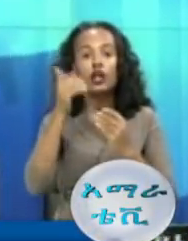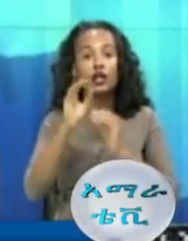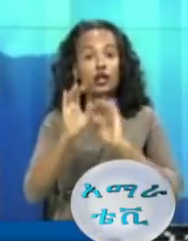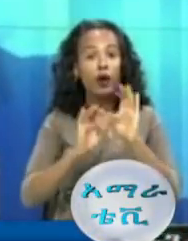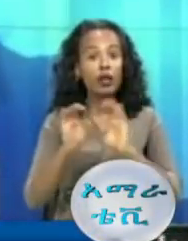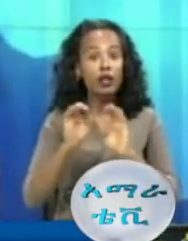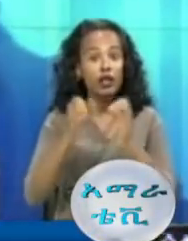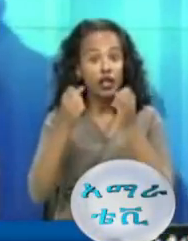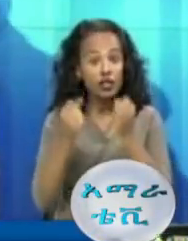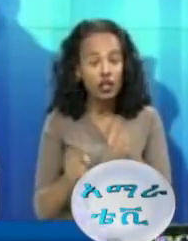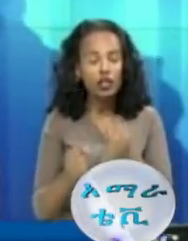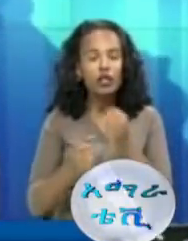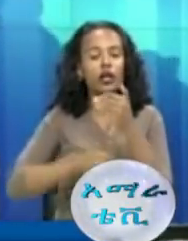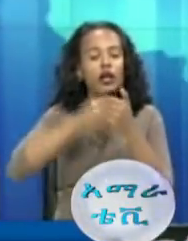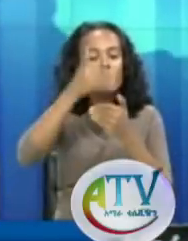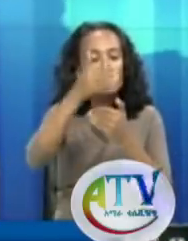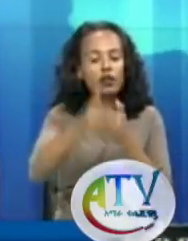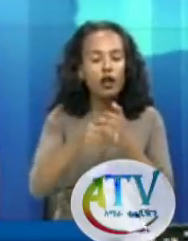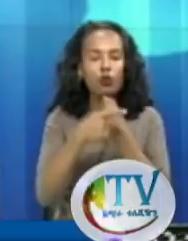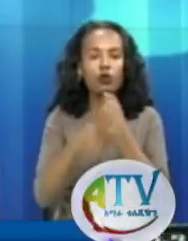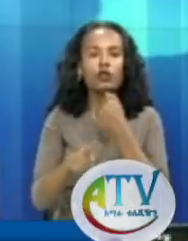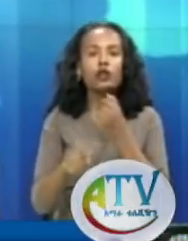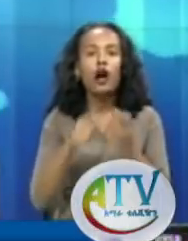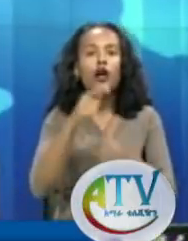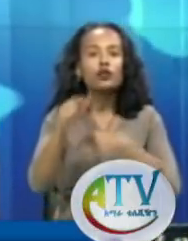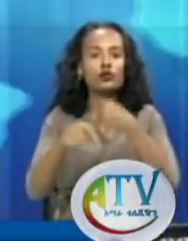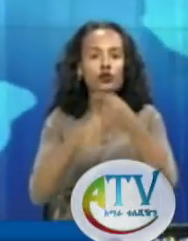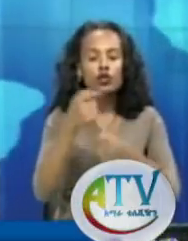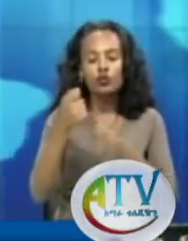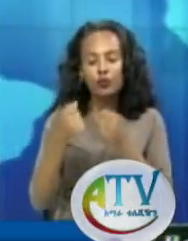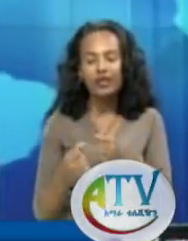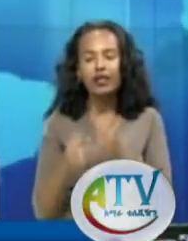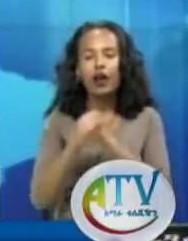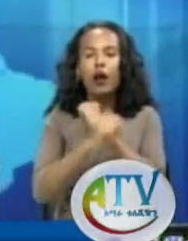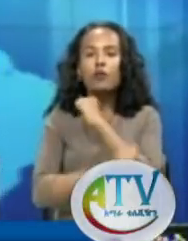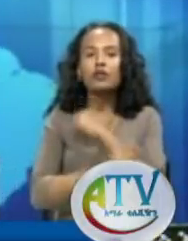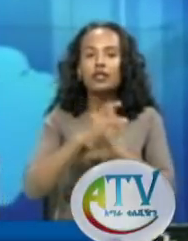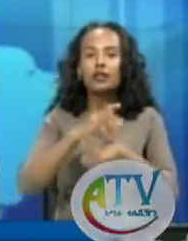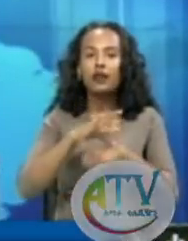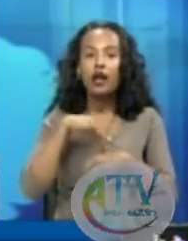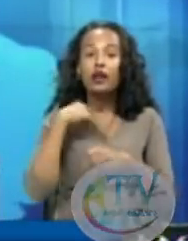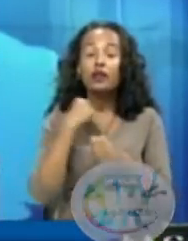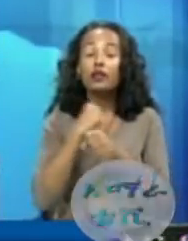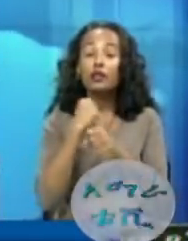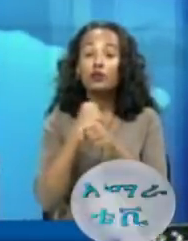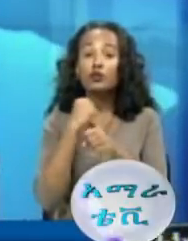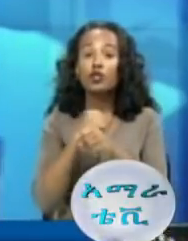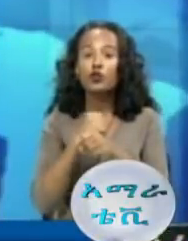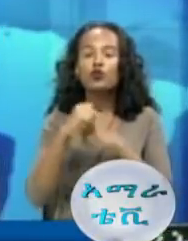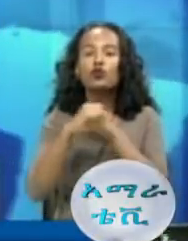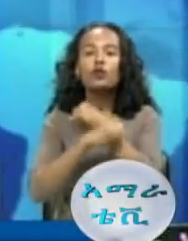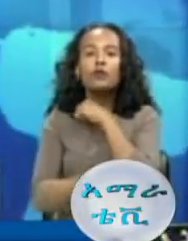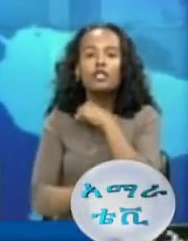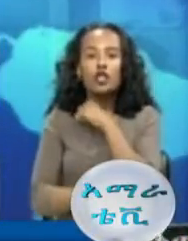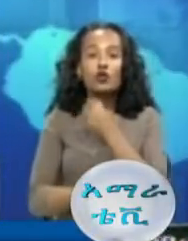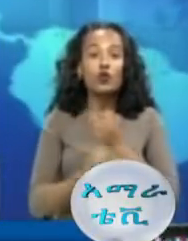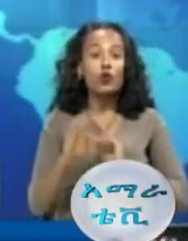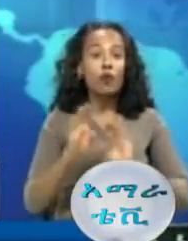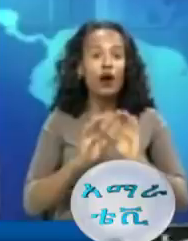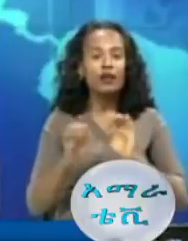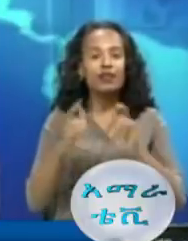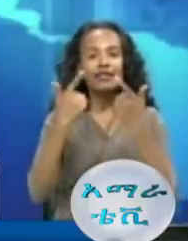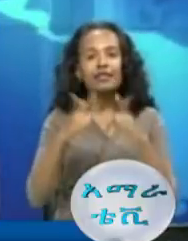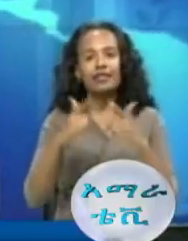ከቻል ቀጣዮቹ የፖለቲካ ሂደቶቻችን በጠንካራ መሰረት ላይ እንዲመሰረቱ ለማድረግ